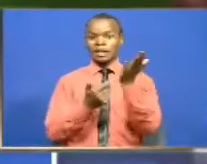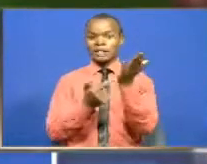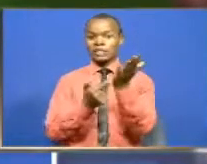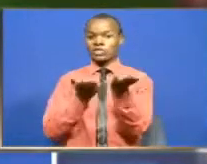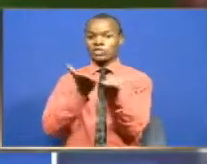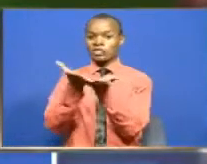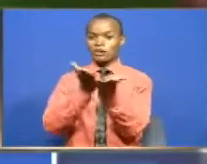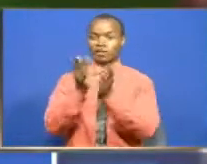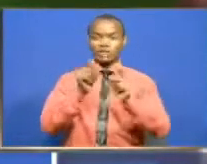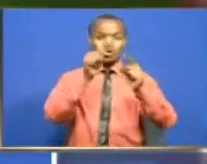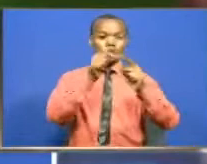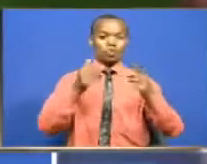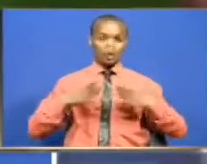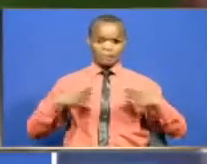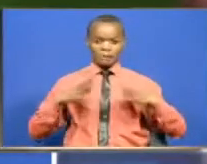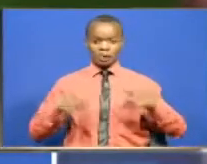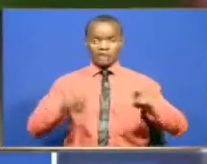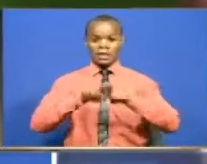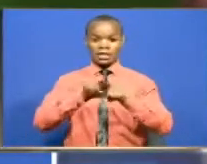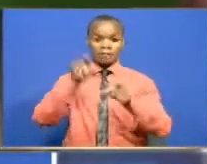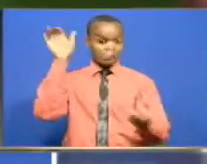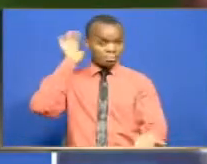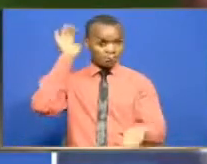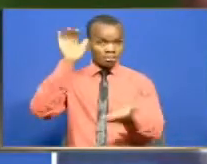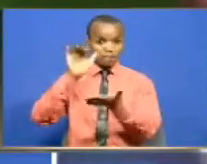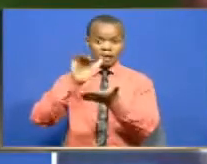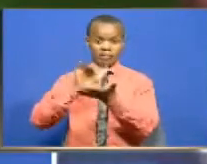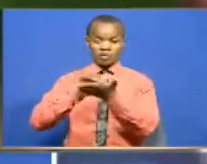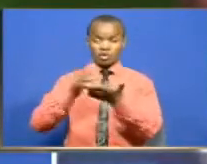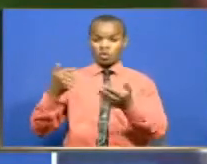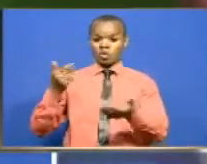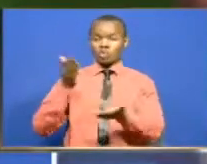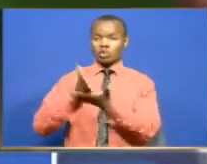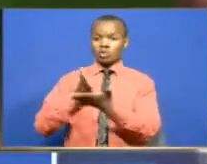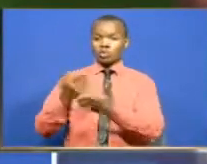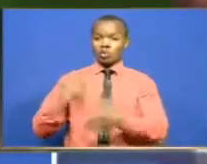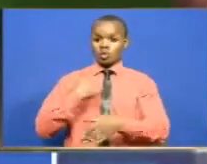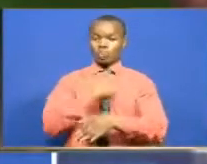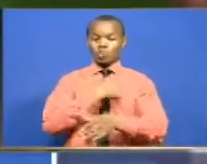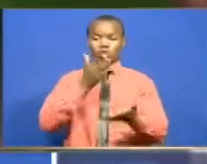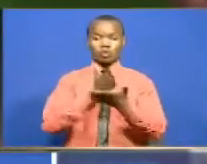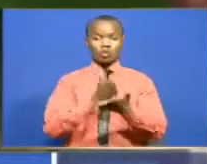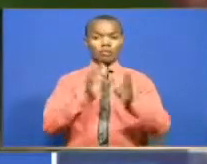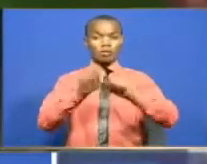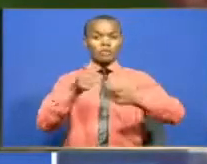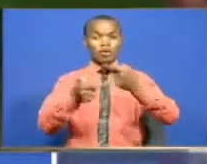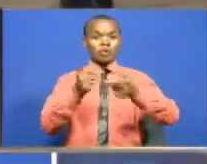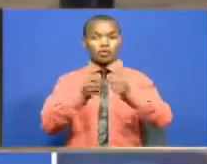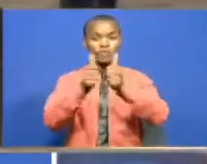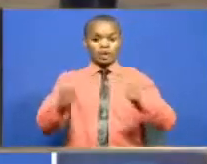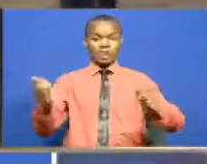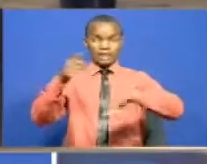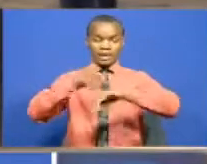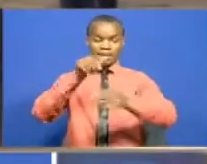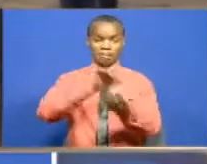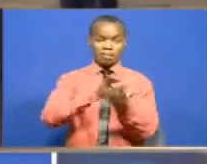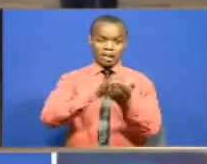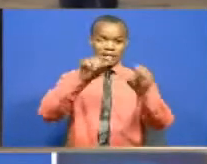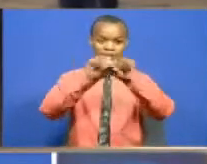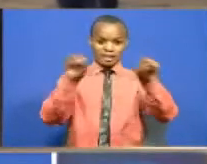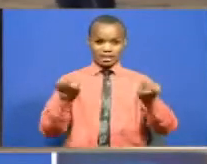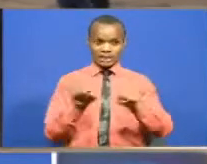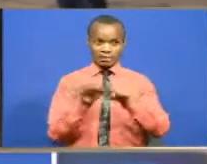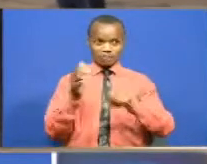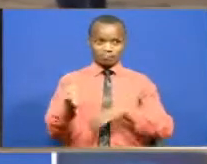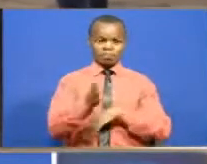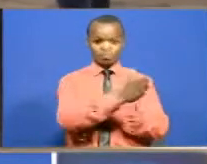the people. We believe that we are in the position to bring in more people into the formal banking system. Na hatimaye kampuni